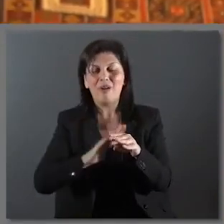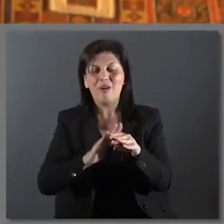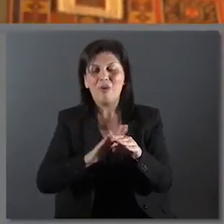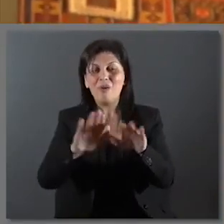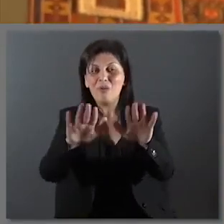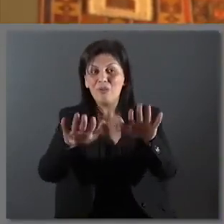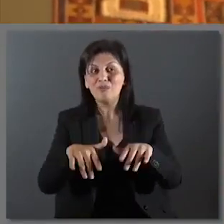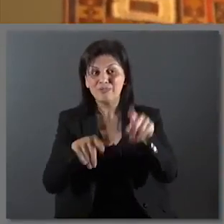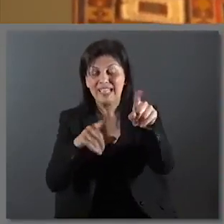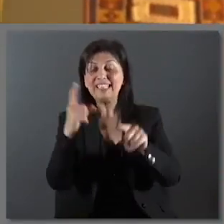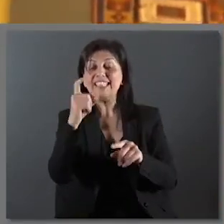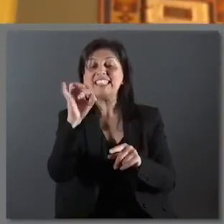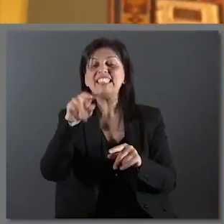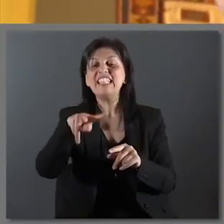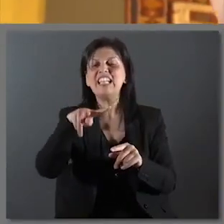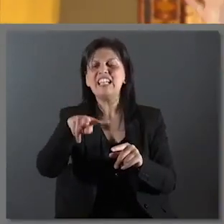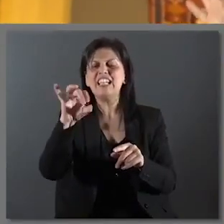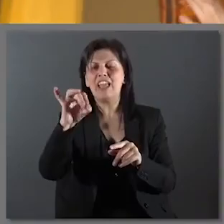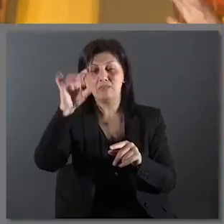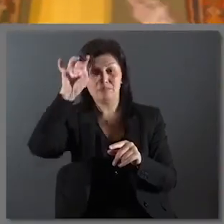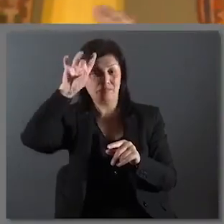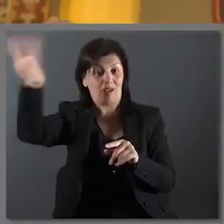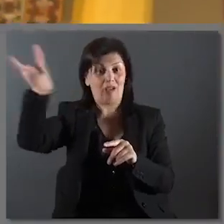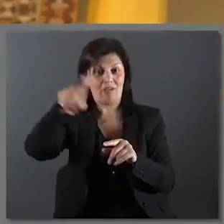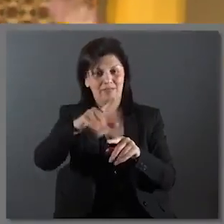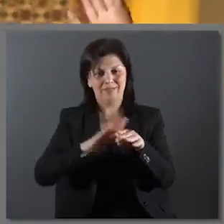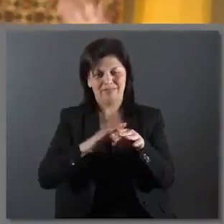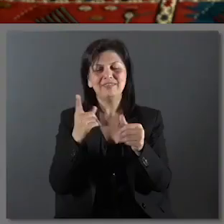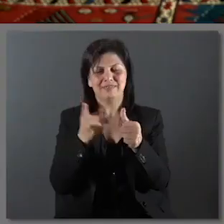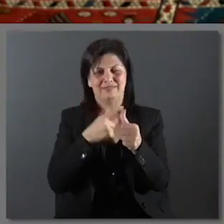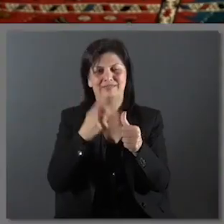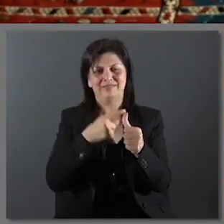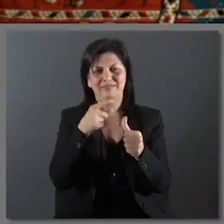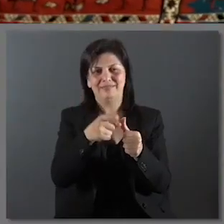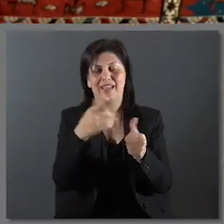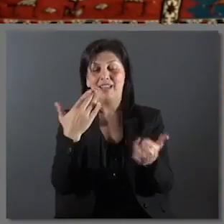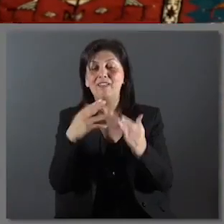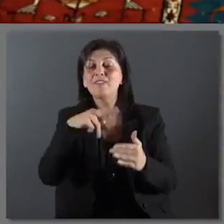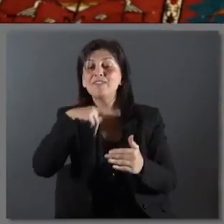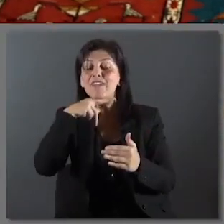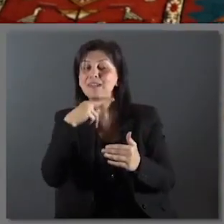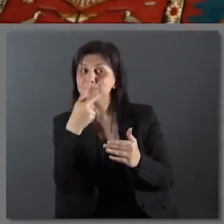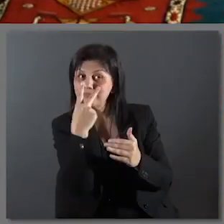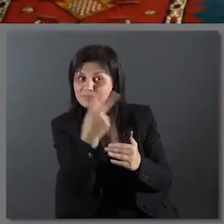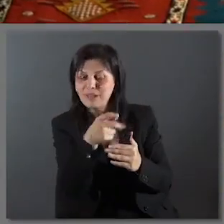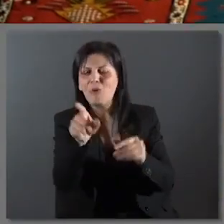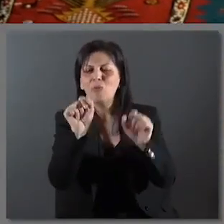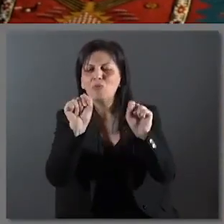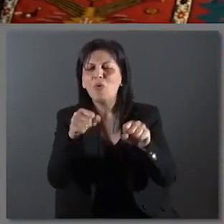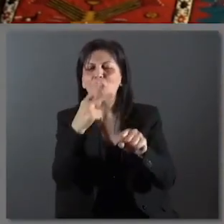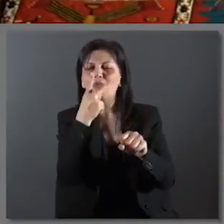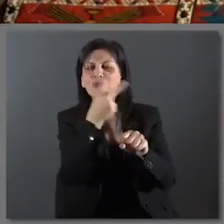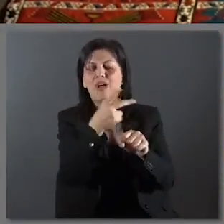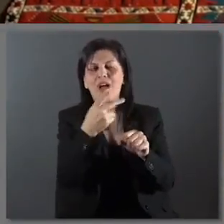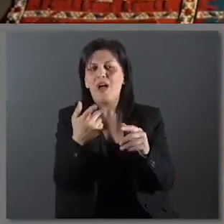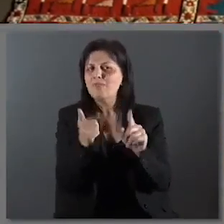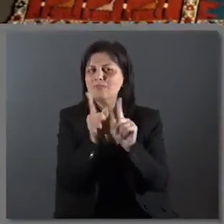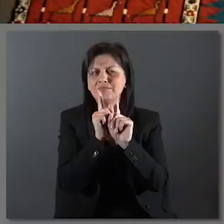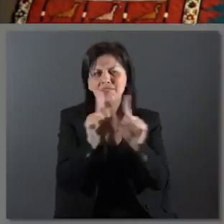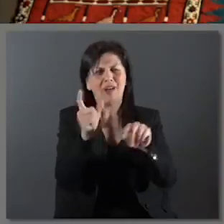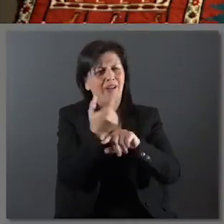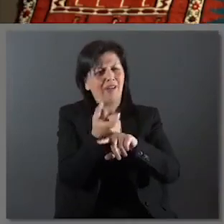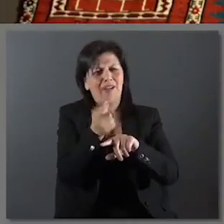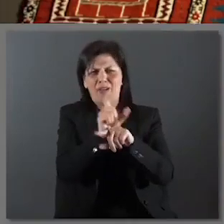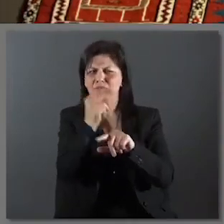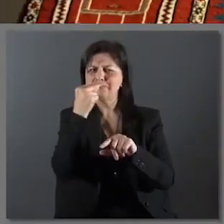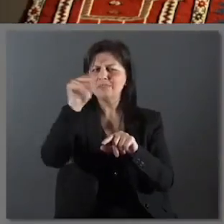xofsuz xalça sənətinin ən məşhur nümunələrindən biri var, zilin. Əgər diqqətlə baxsaq, biz zilin üzərindəki naxışların